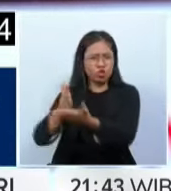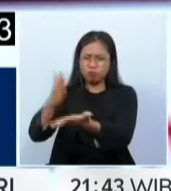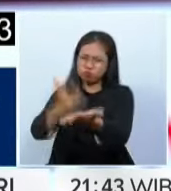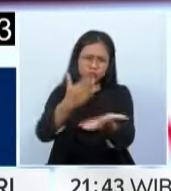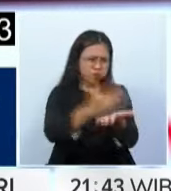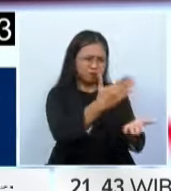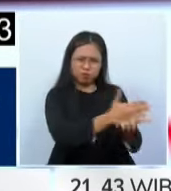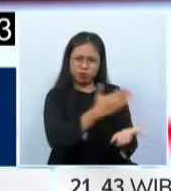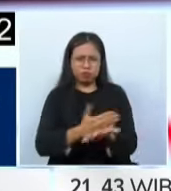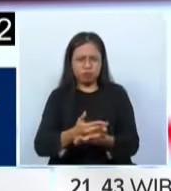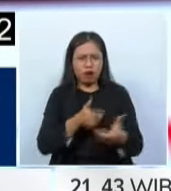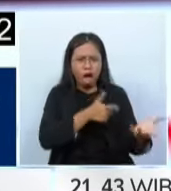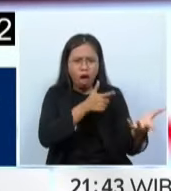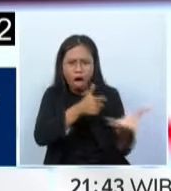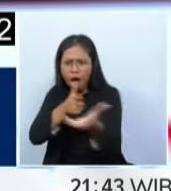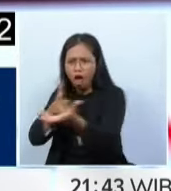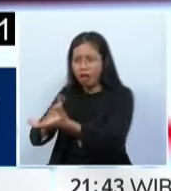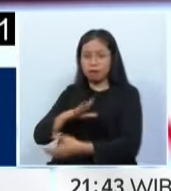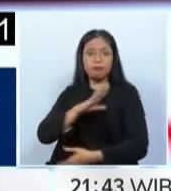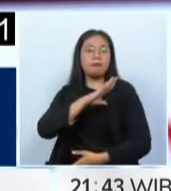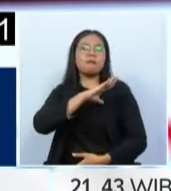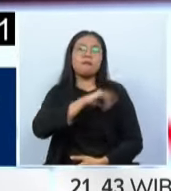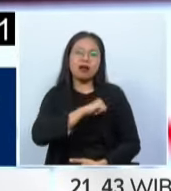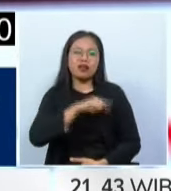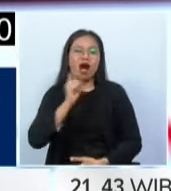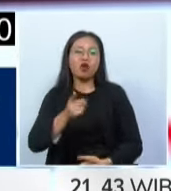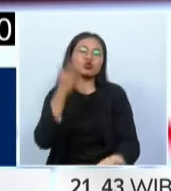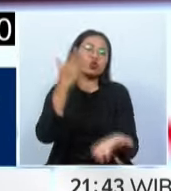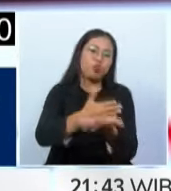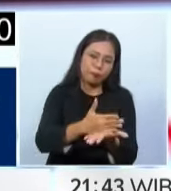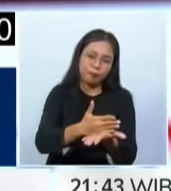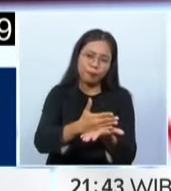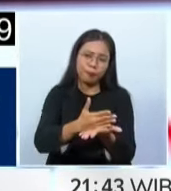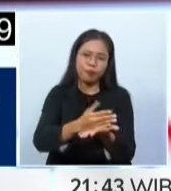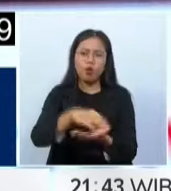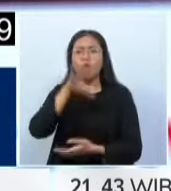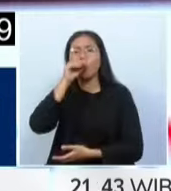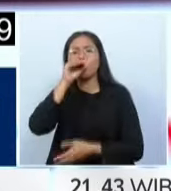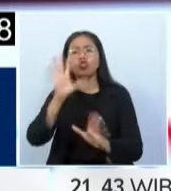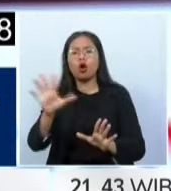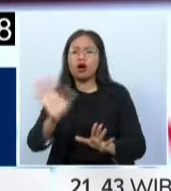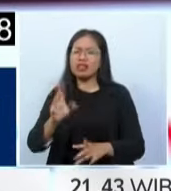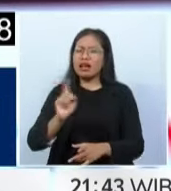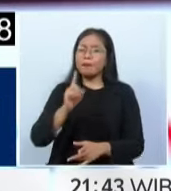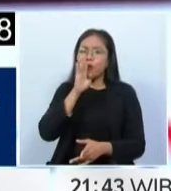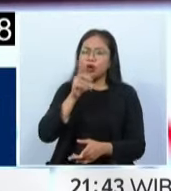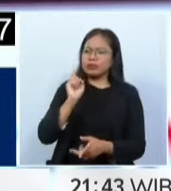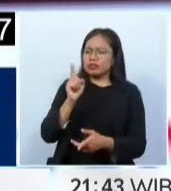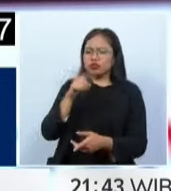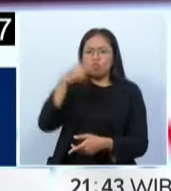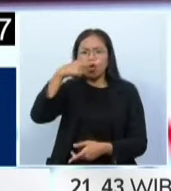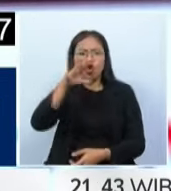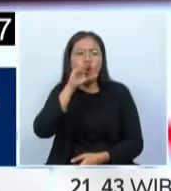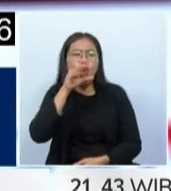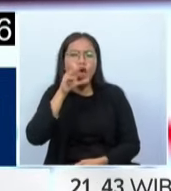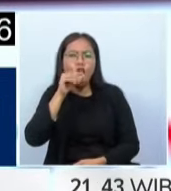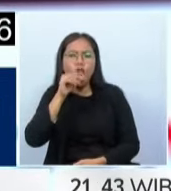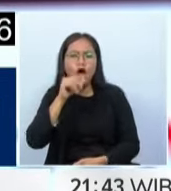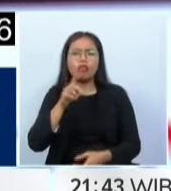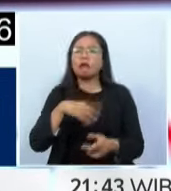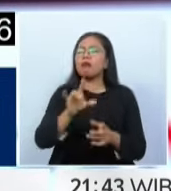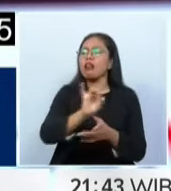usahakan itu lewat diplomasi ke seluruh tempat bukan cuma sekedar dari menteri luar negeri tapi serius menjajagi seluruh